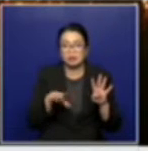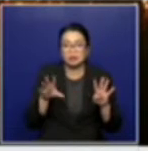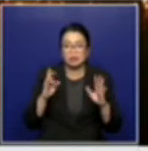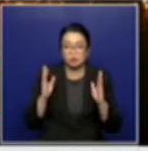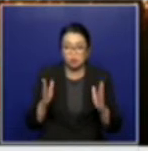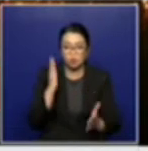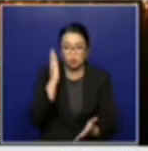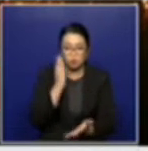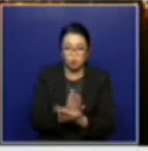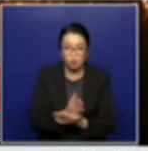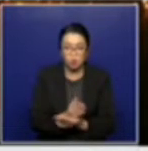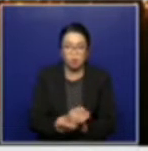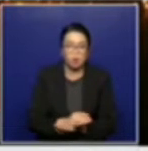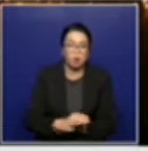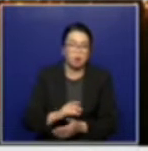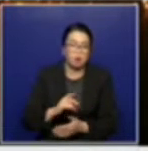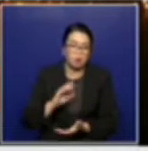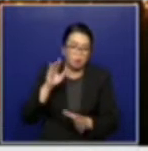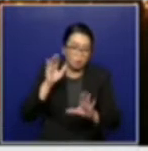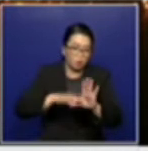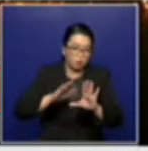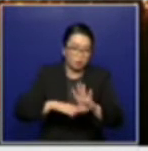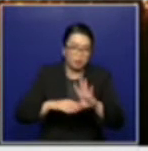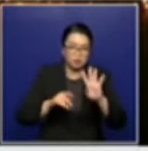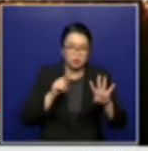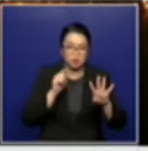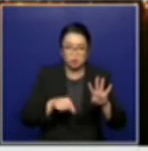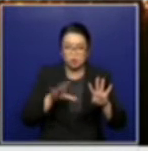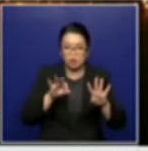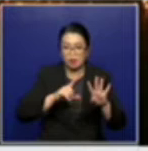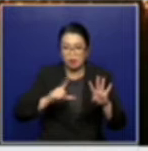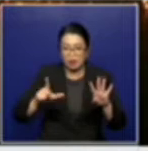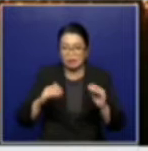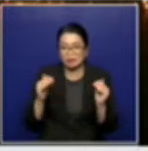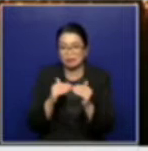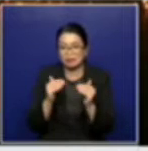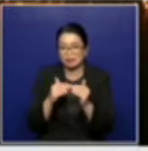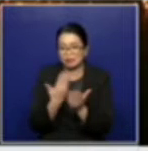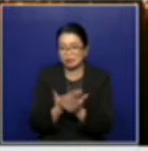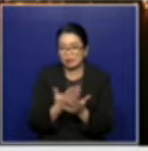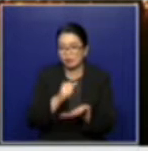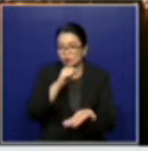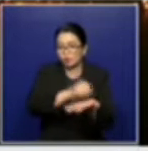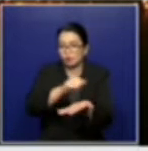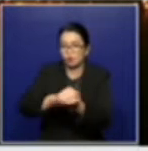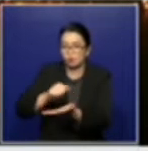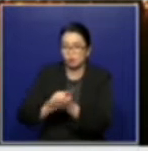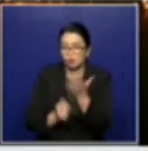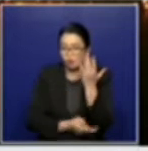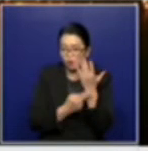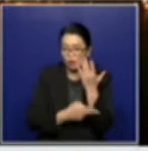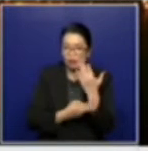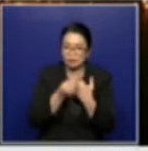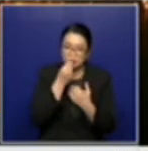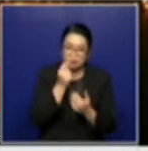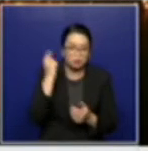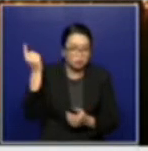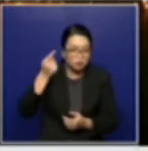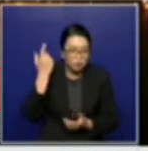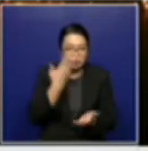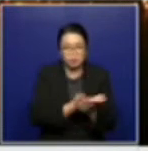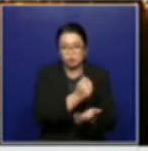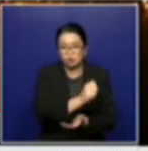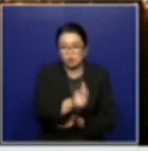จำนวนที่ลงทะเบียน 4.9 ล้านคนนั้นได้ใช้สิทธิ์ในการจองโรงแรมและใช้จ่ายเงินเพื่อการเที่ยวในครั้งนี้เ